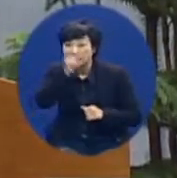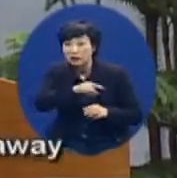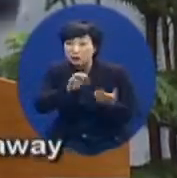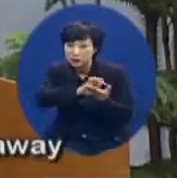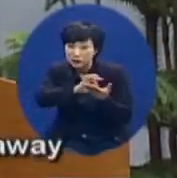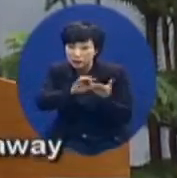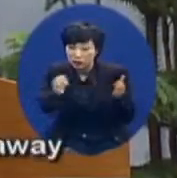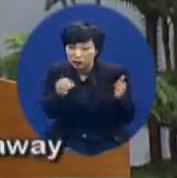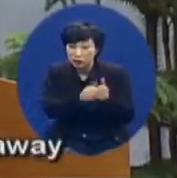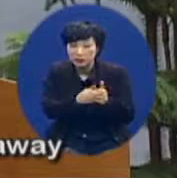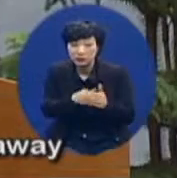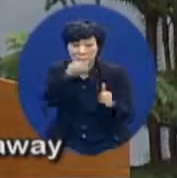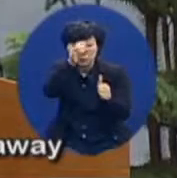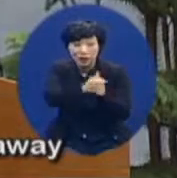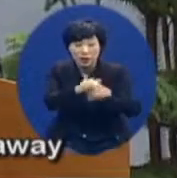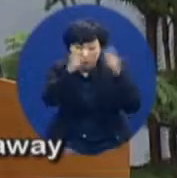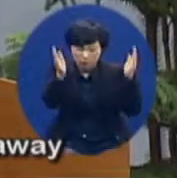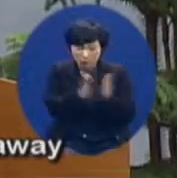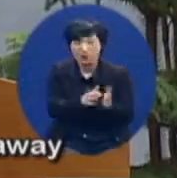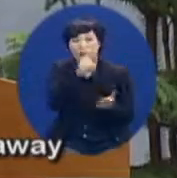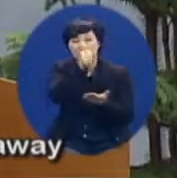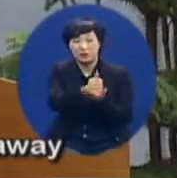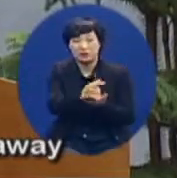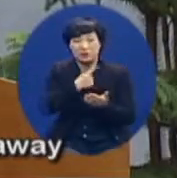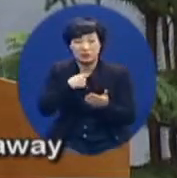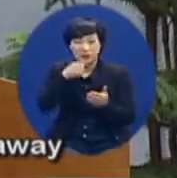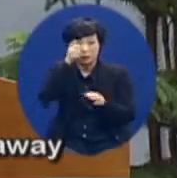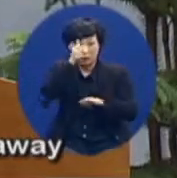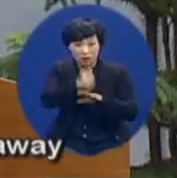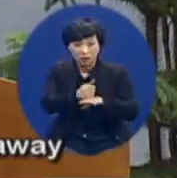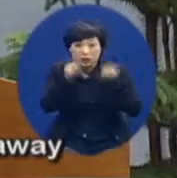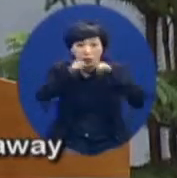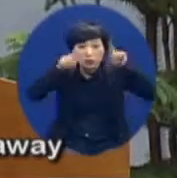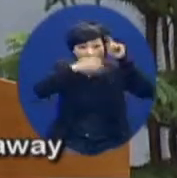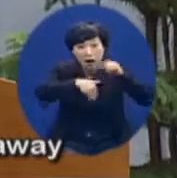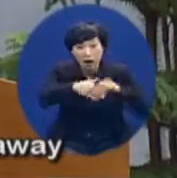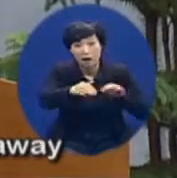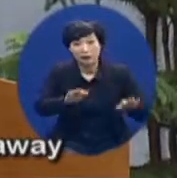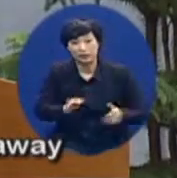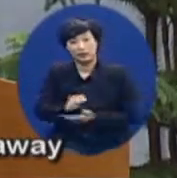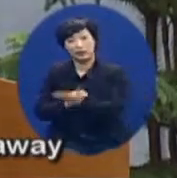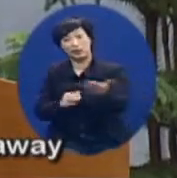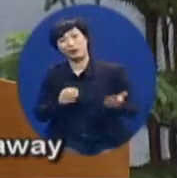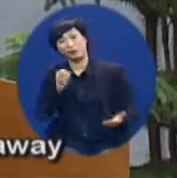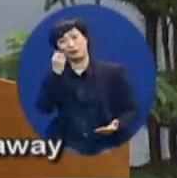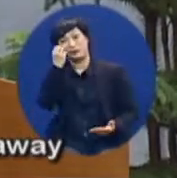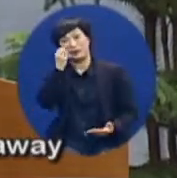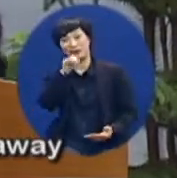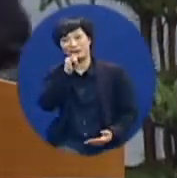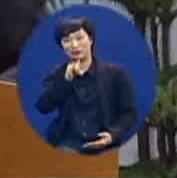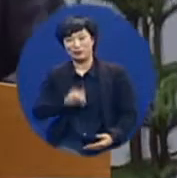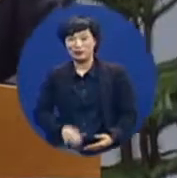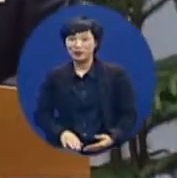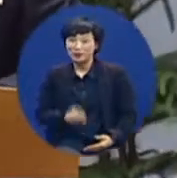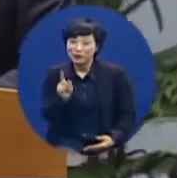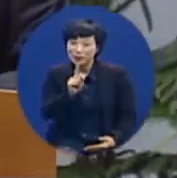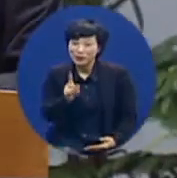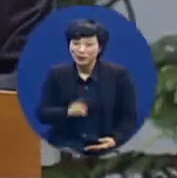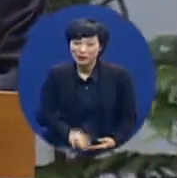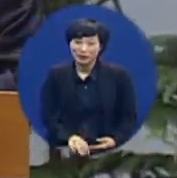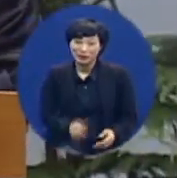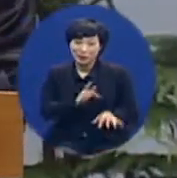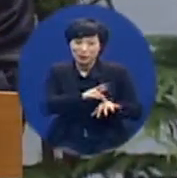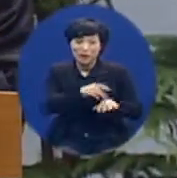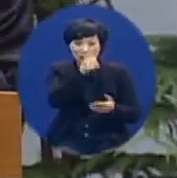사용해서 짊어진 모든 죄를 짊어지고 간다 아멘 근데 너무 신기하죠 왜